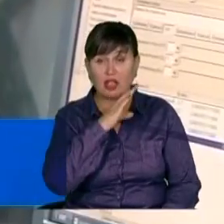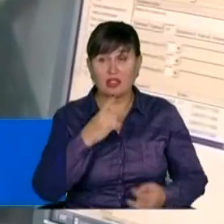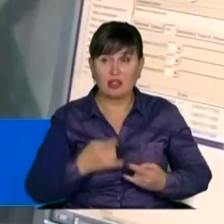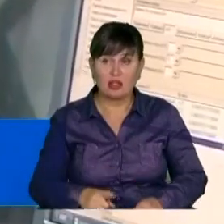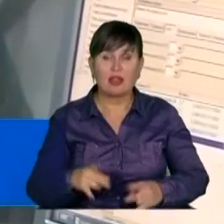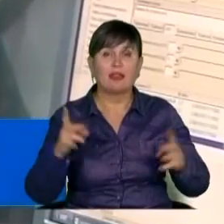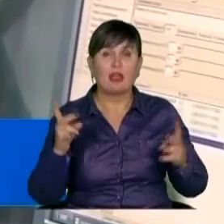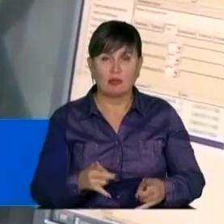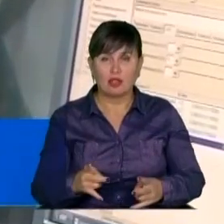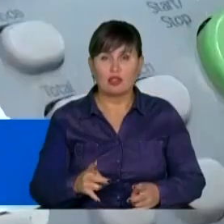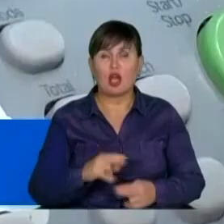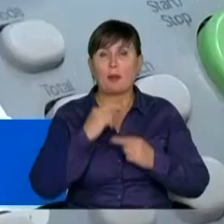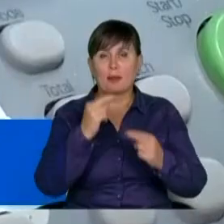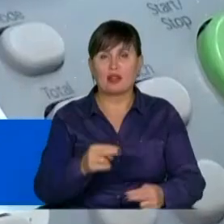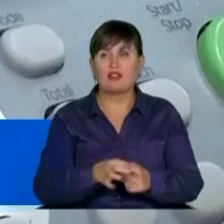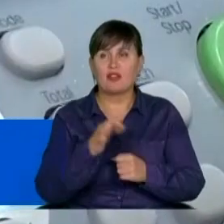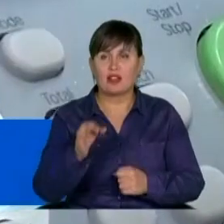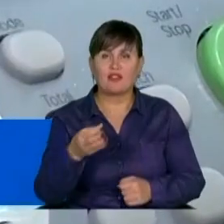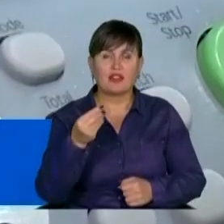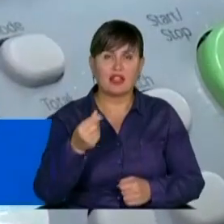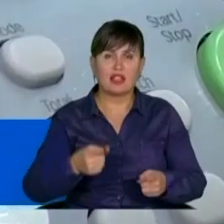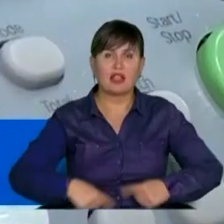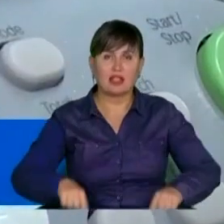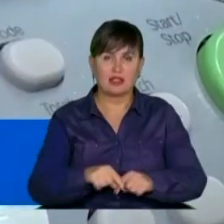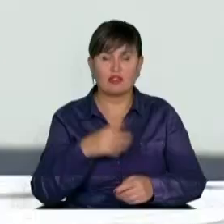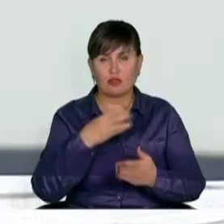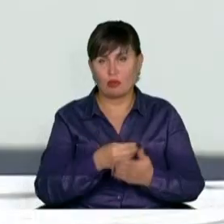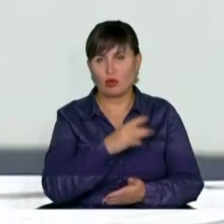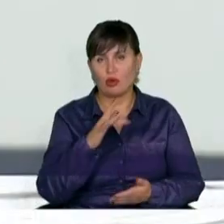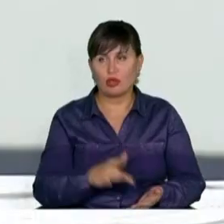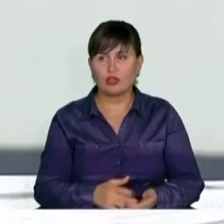новорожденных необходимо обратиться в филиал финансовой организации в своем городе.